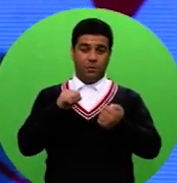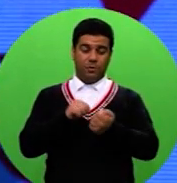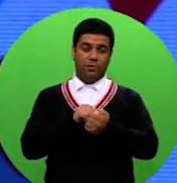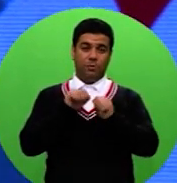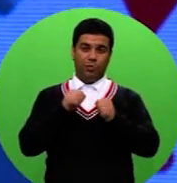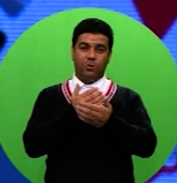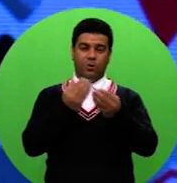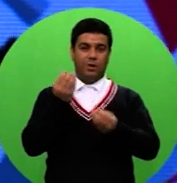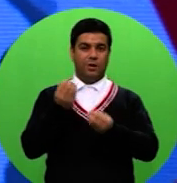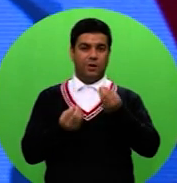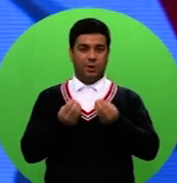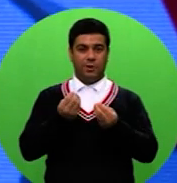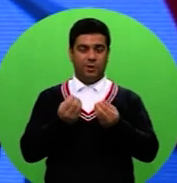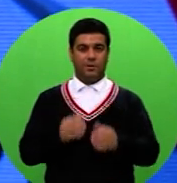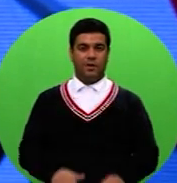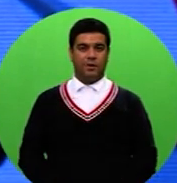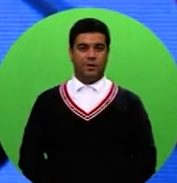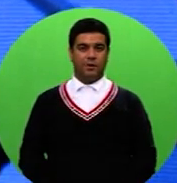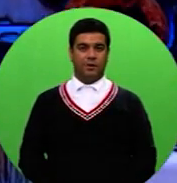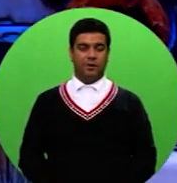Мишка высохнет, и можно им будет играть.